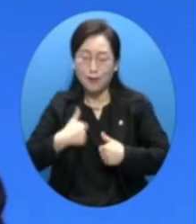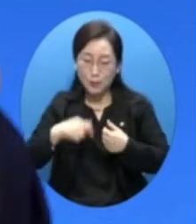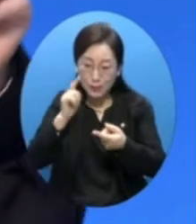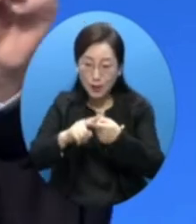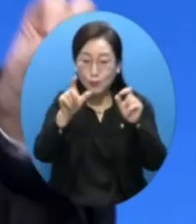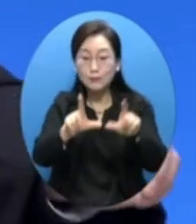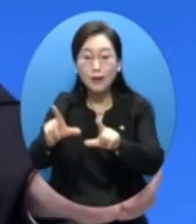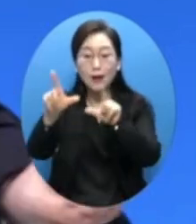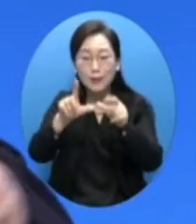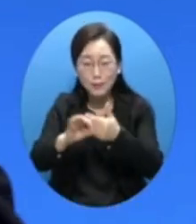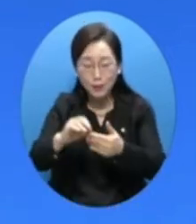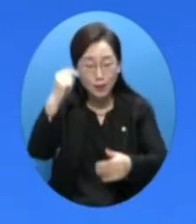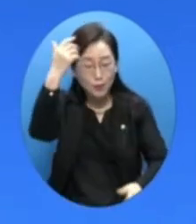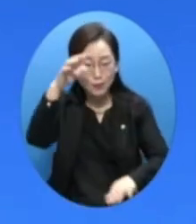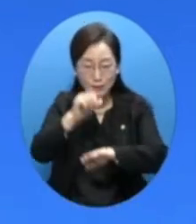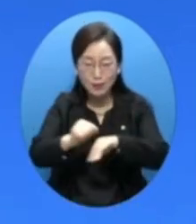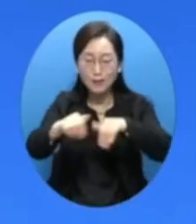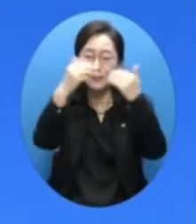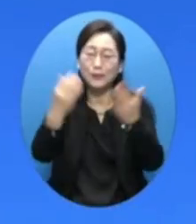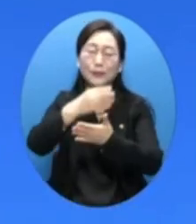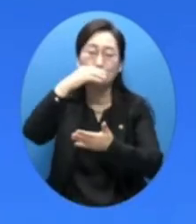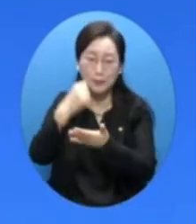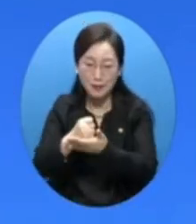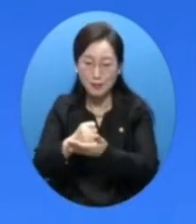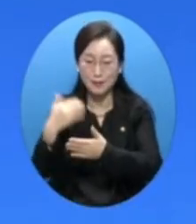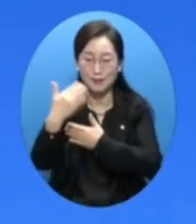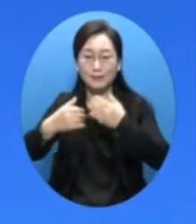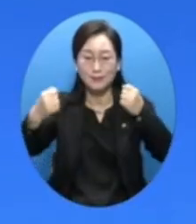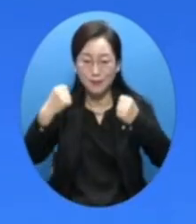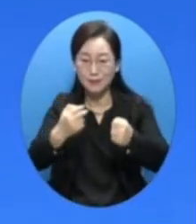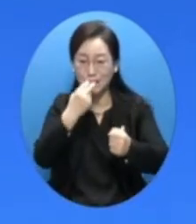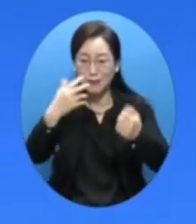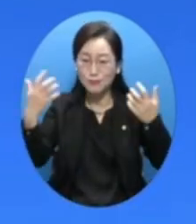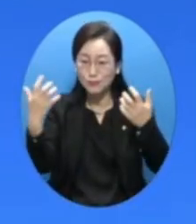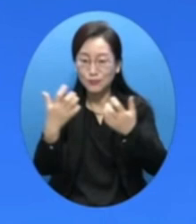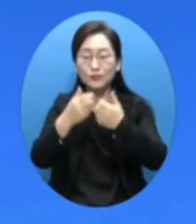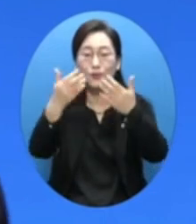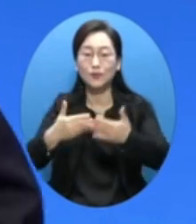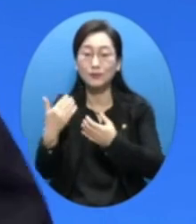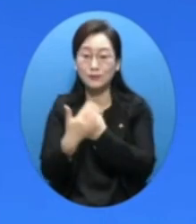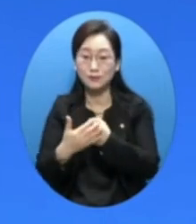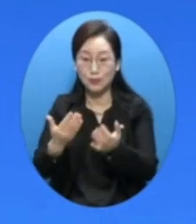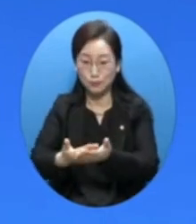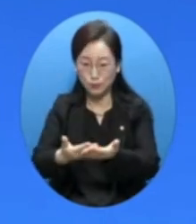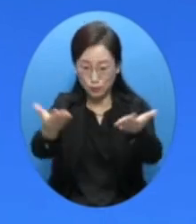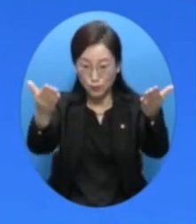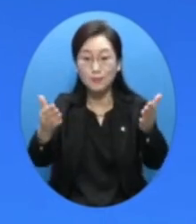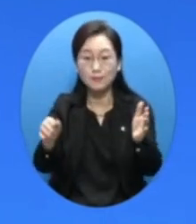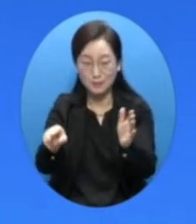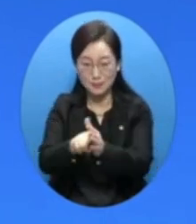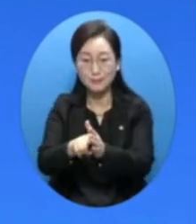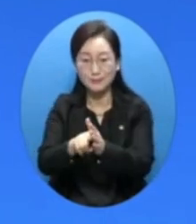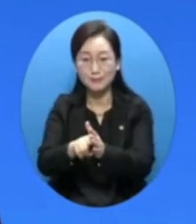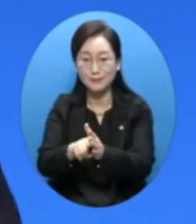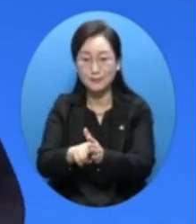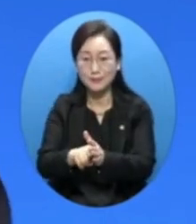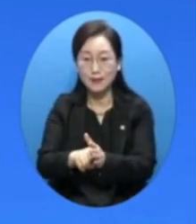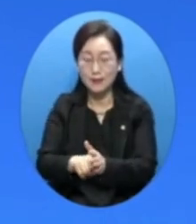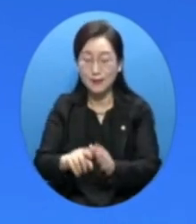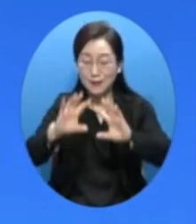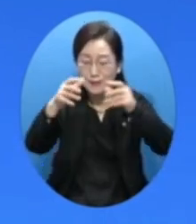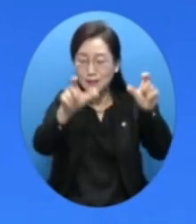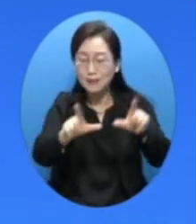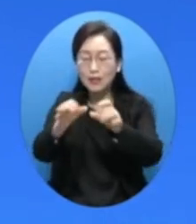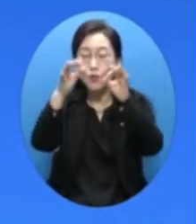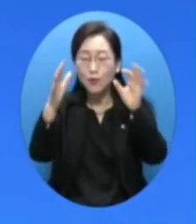하나님께서 영원히 잘된 것 같이 범사가 되며 강건하게 되고 생활할 때 부수하는 은혜를 우리에게 부어 주실 것입니다이 세상은